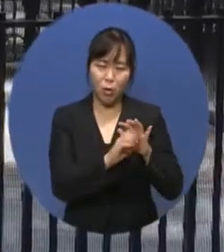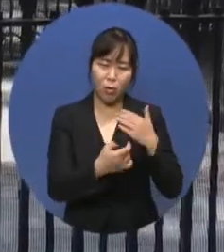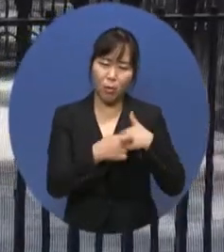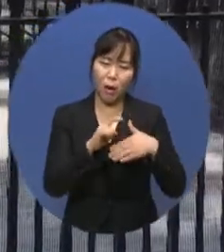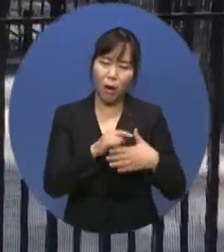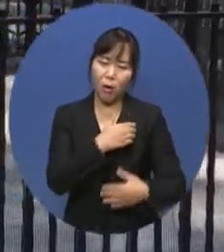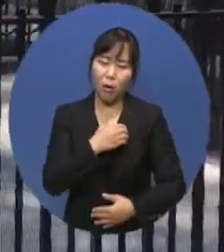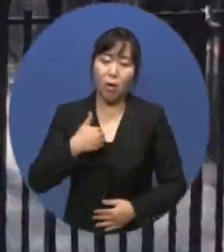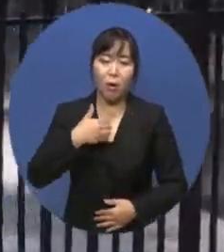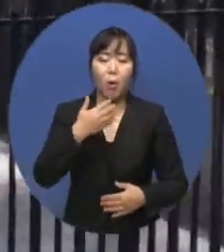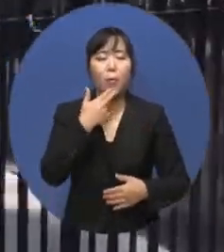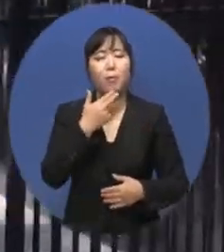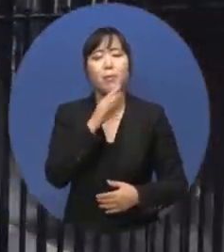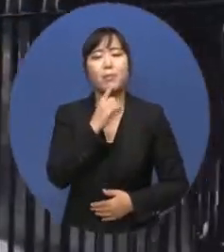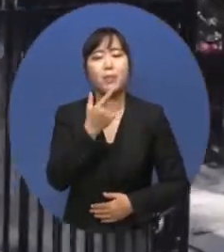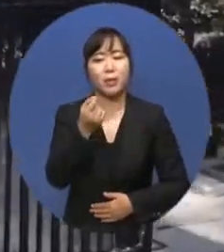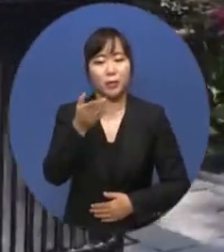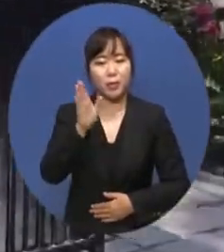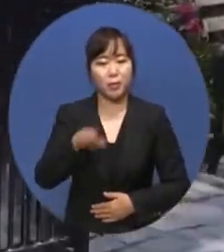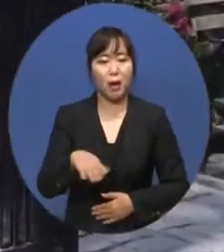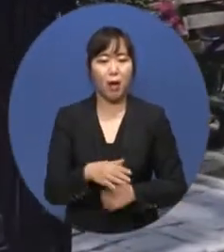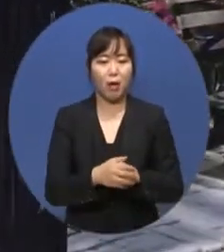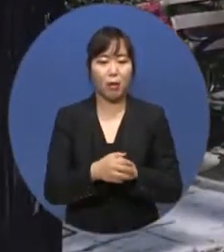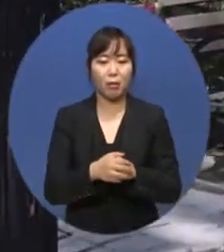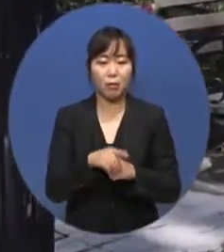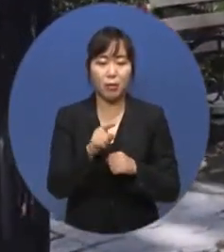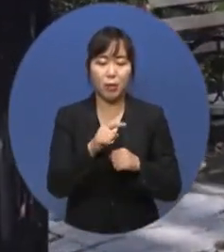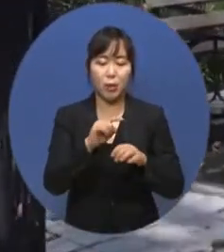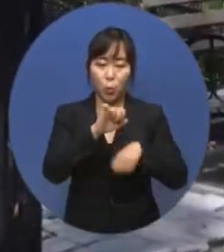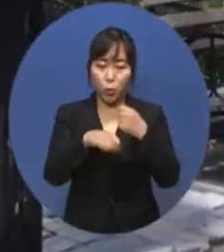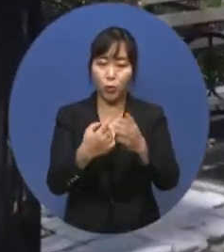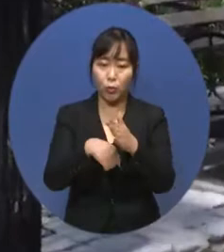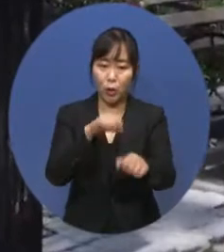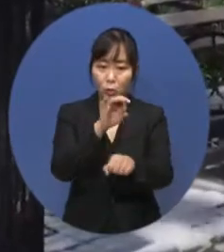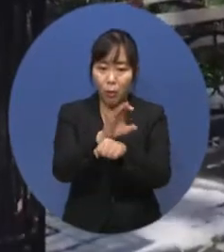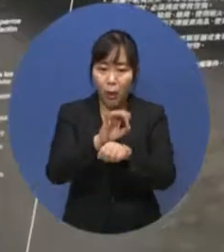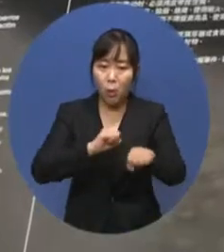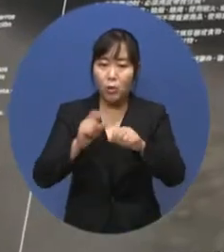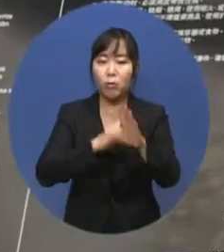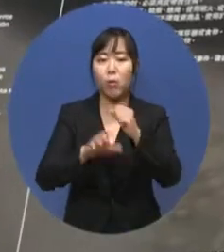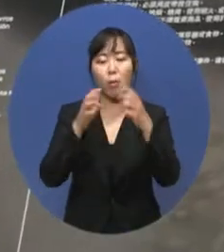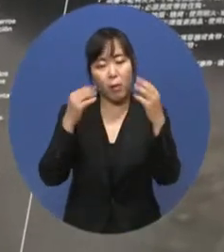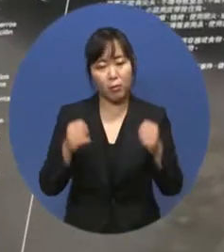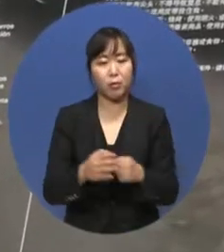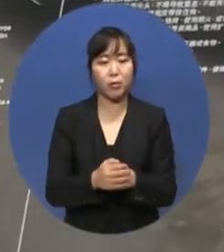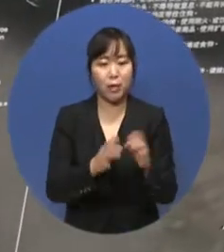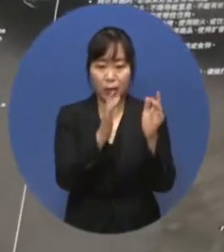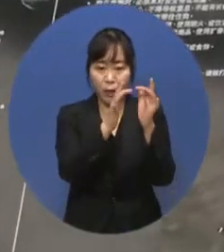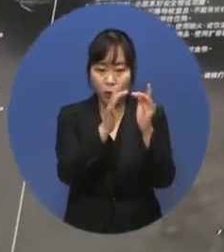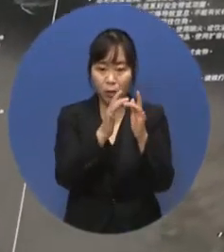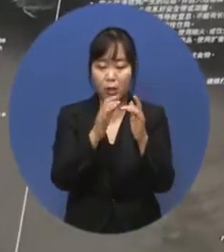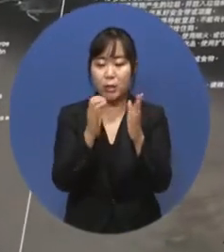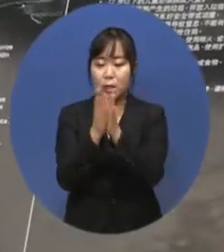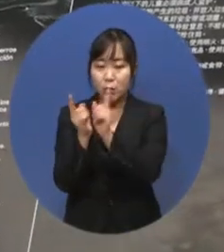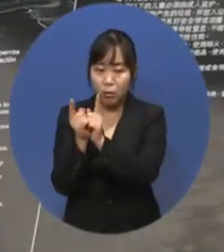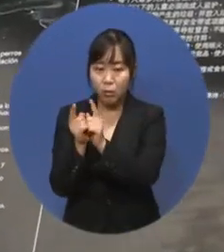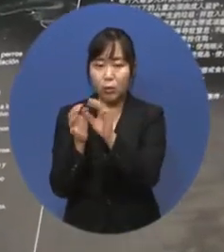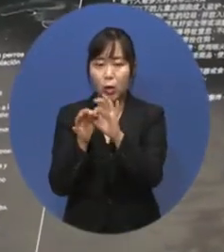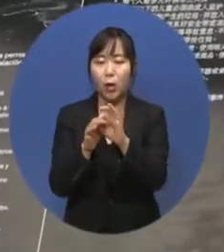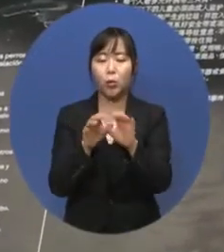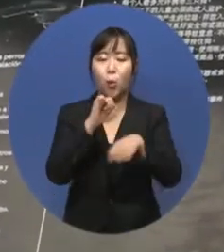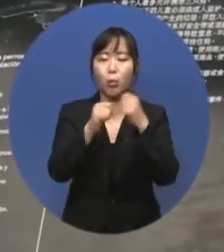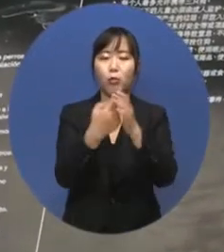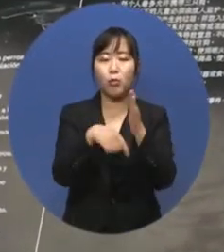여유가 많이 없어졌지만 반려견을 위한 소비와 활동은 더 활발해졌습니다. 온라인, 오프라인을 통해 반려견을